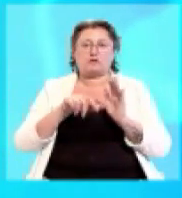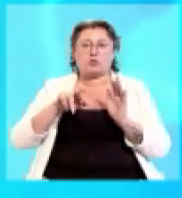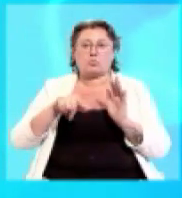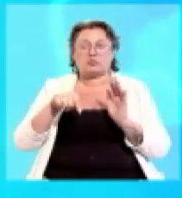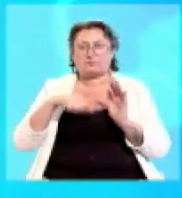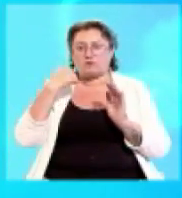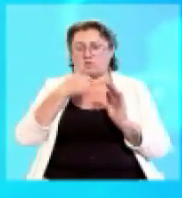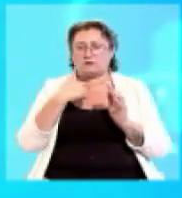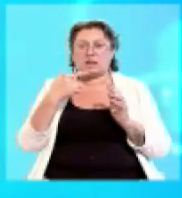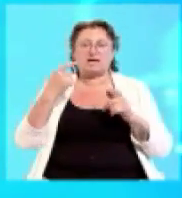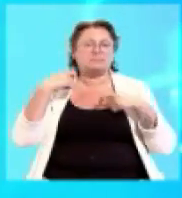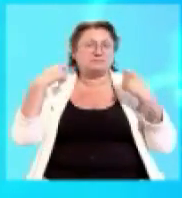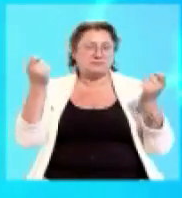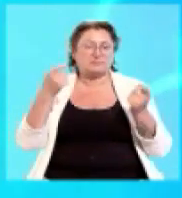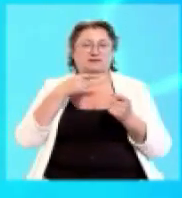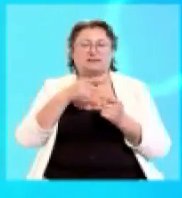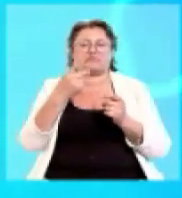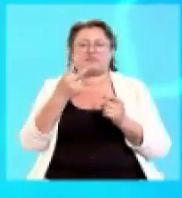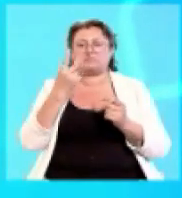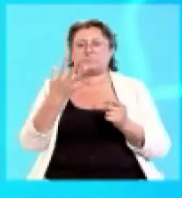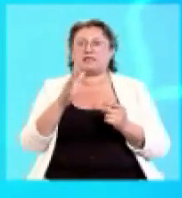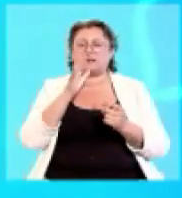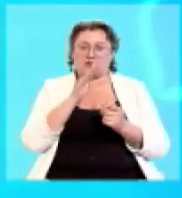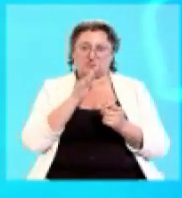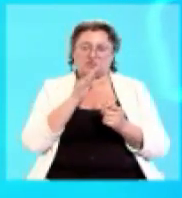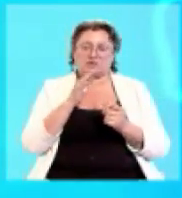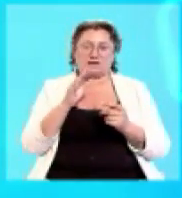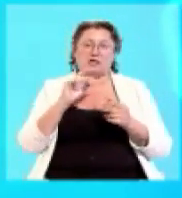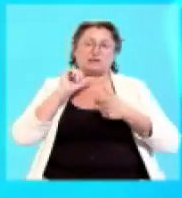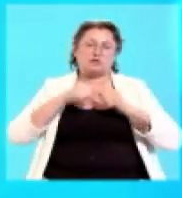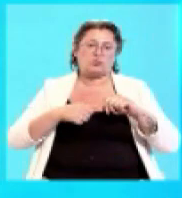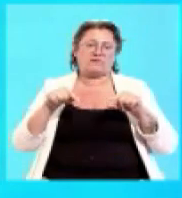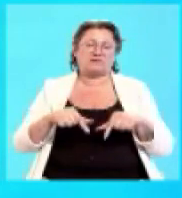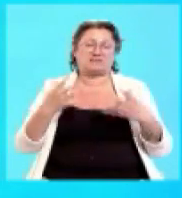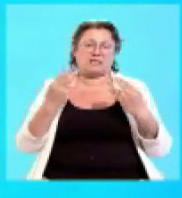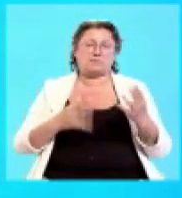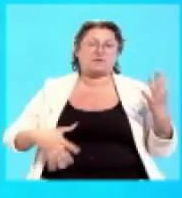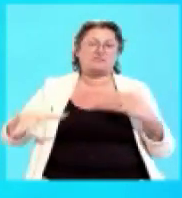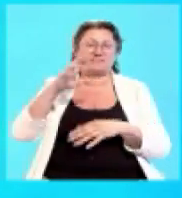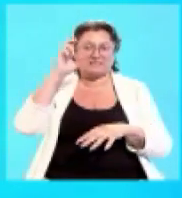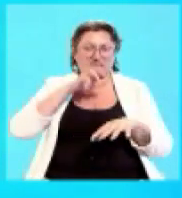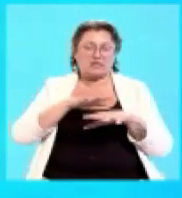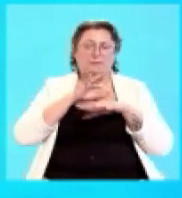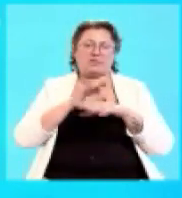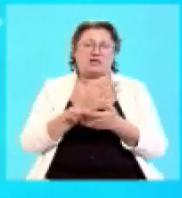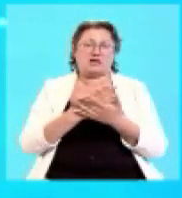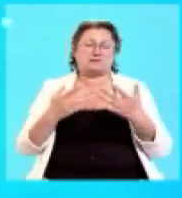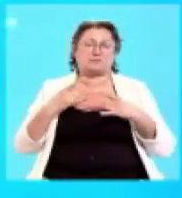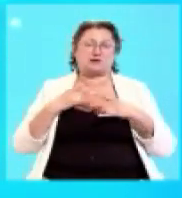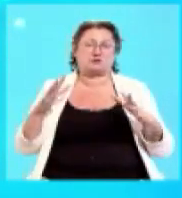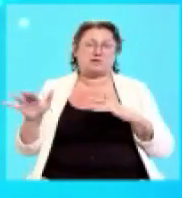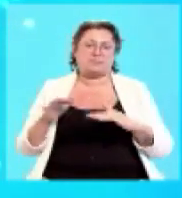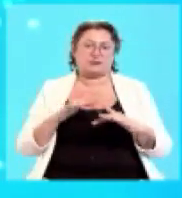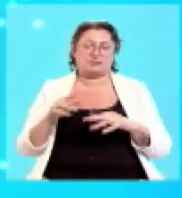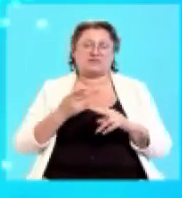этого года именинница отметила свое 25-летие. Традиционно в этот день по всей стране проходил ряд праздничных